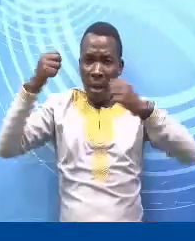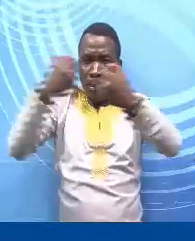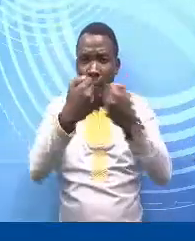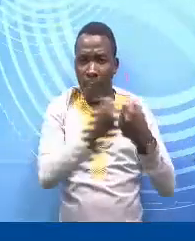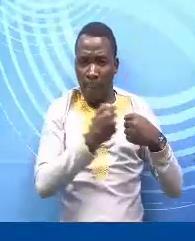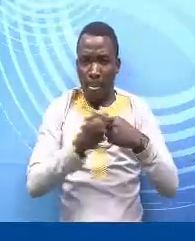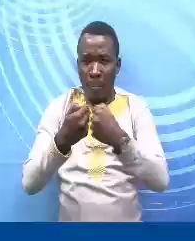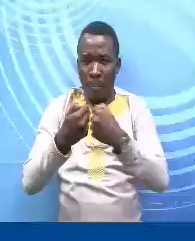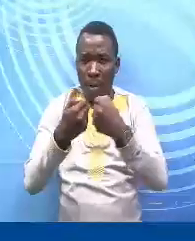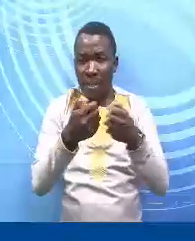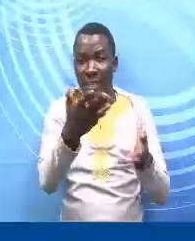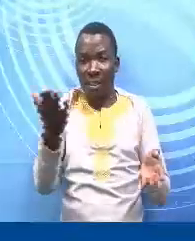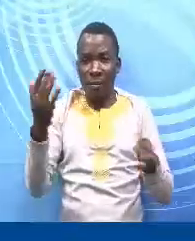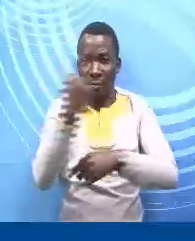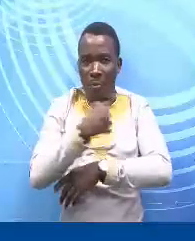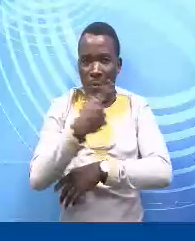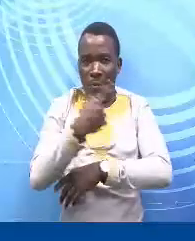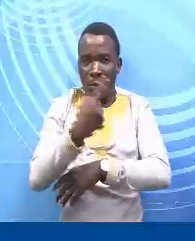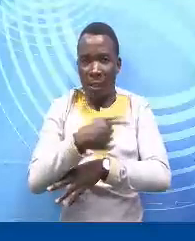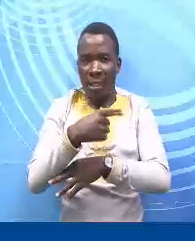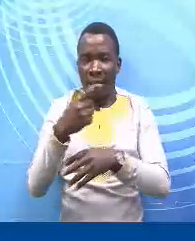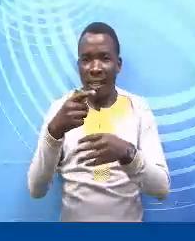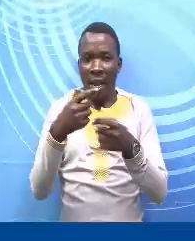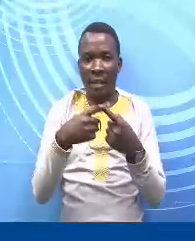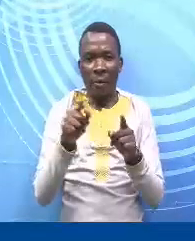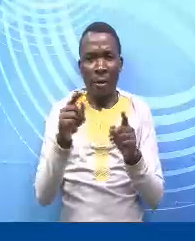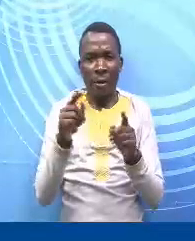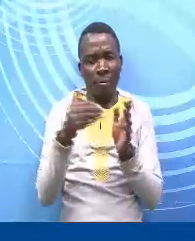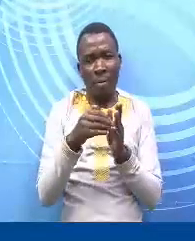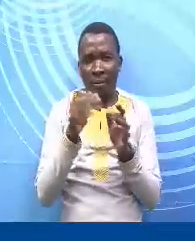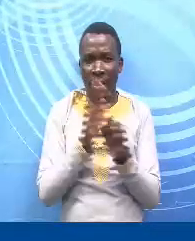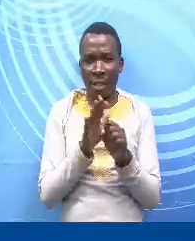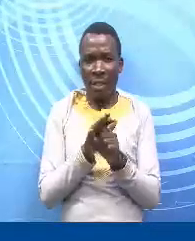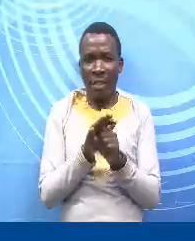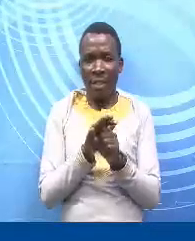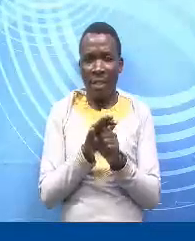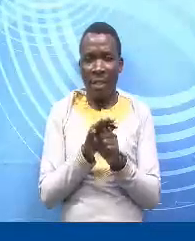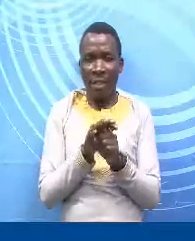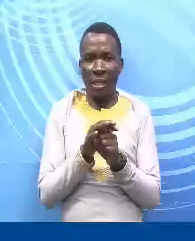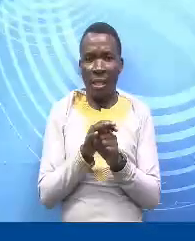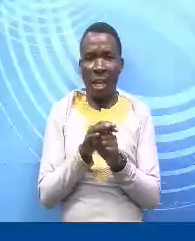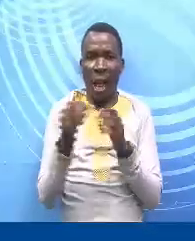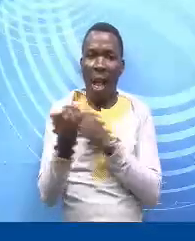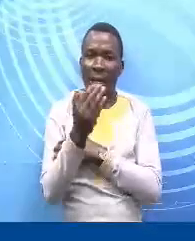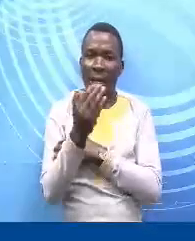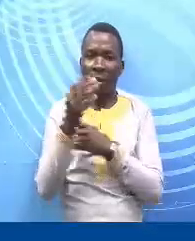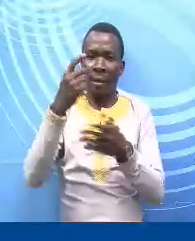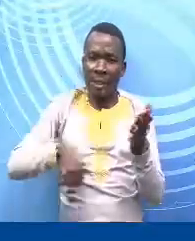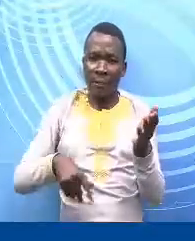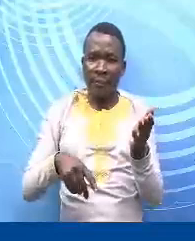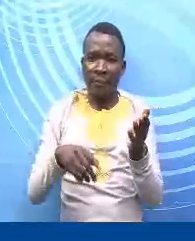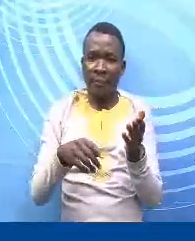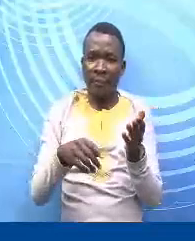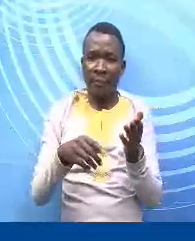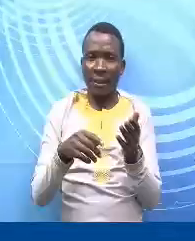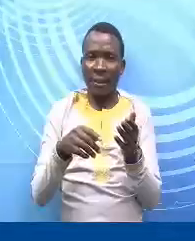yavutse uyu munsi ntawezi byari byinshi akuzabimenya aribyo kuko atubangamiye cyane twazi icyo ari cyo twe tuzi ngo ni ifomo